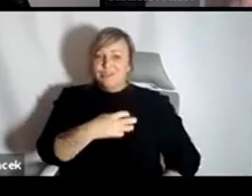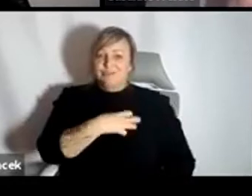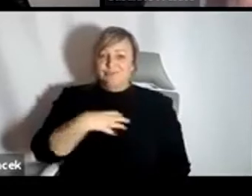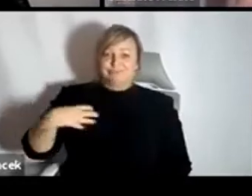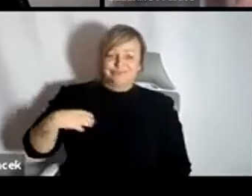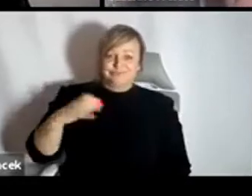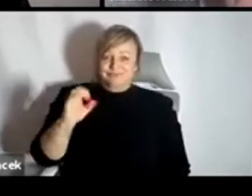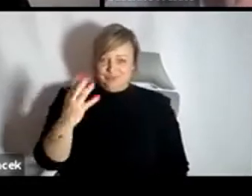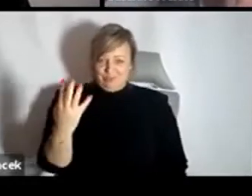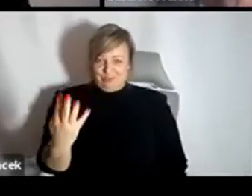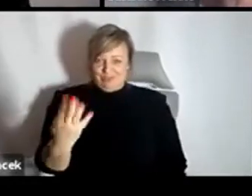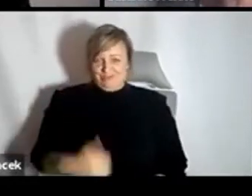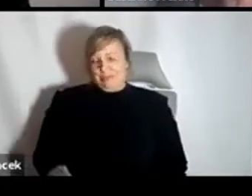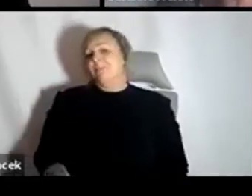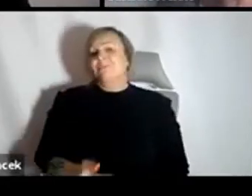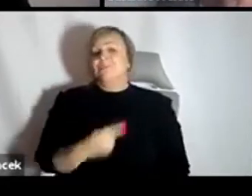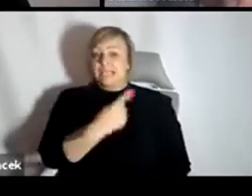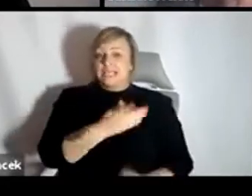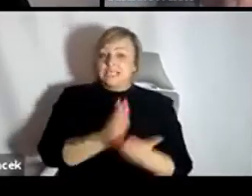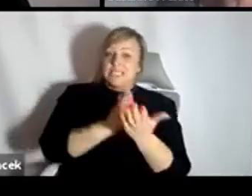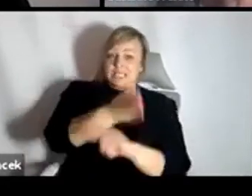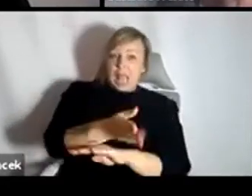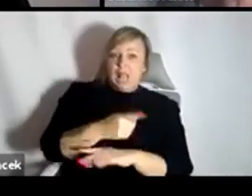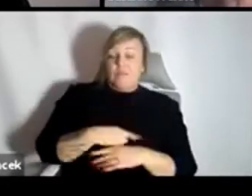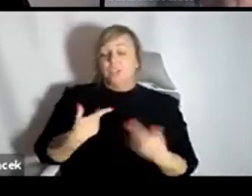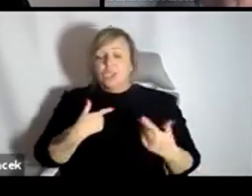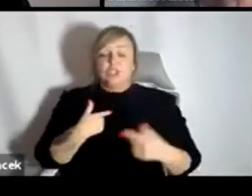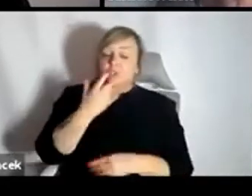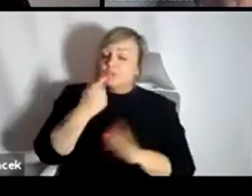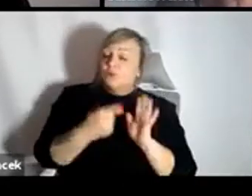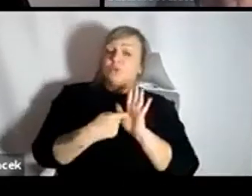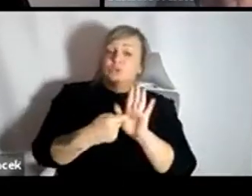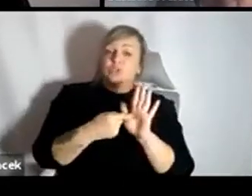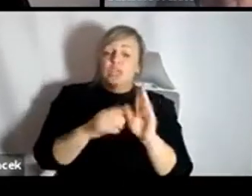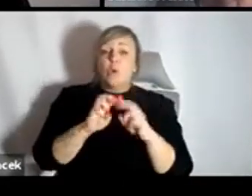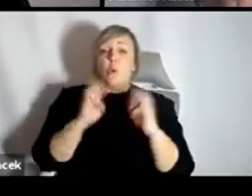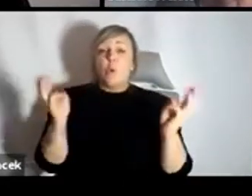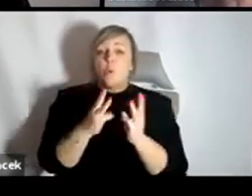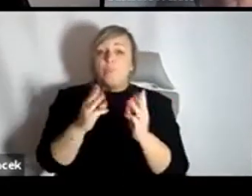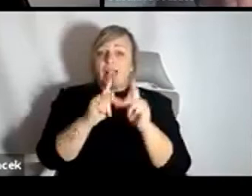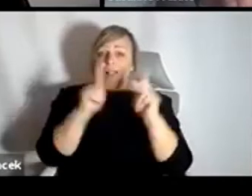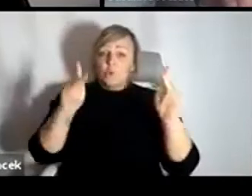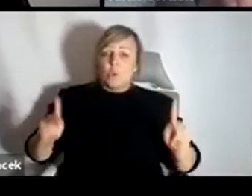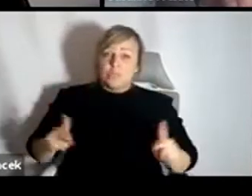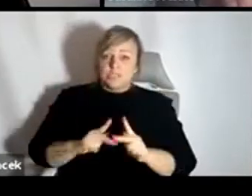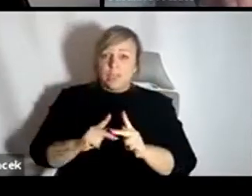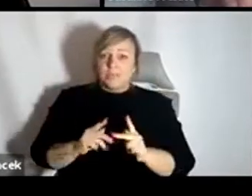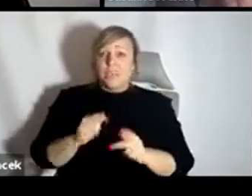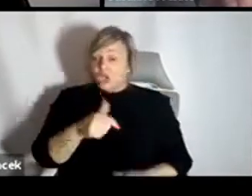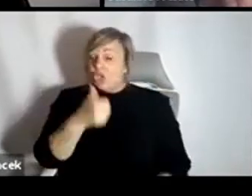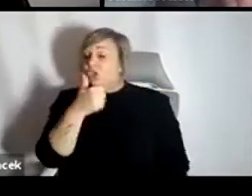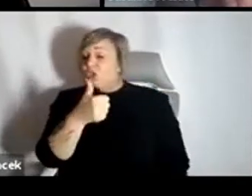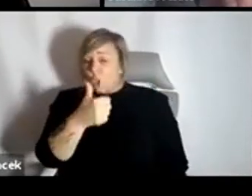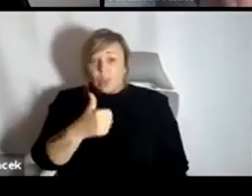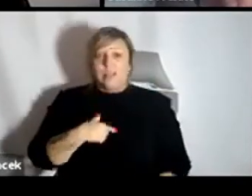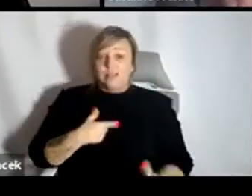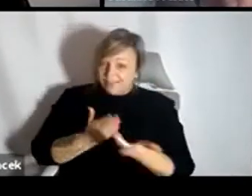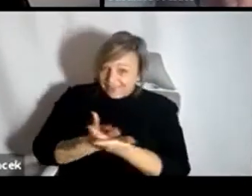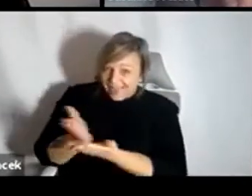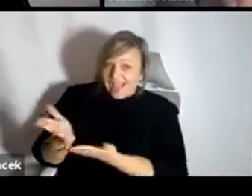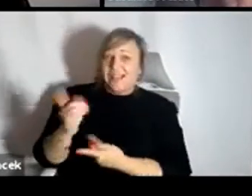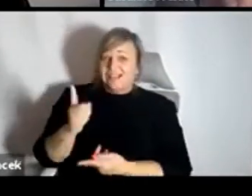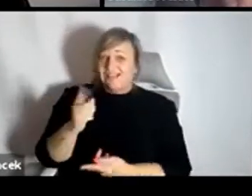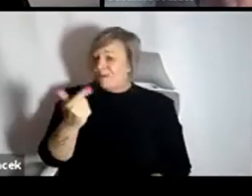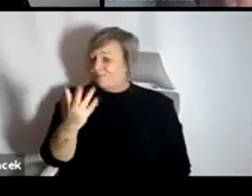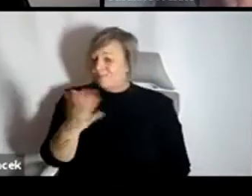jetzt da hinkommen würde und ein Umweltschutzkonzept anbringen würde, was so schlau und nachhaltig sein mag, wie es ist. Die Mehrheit